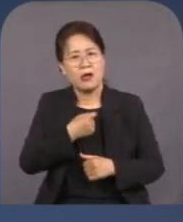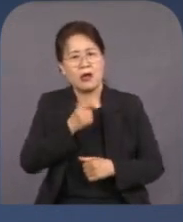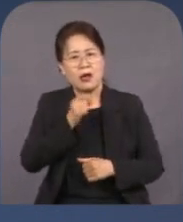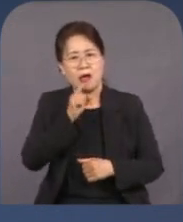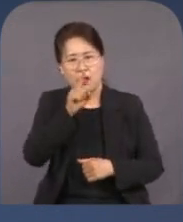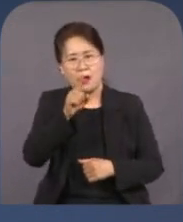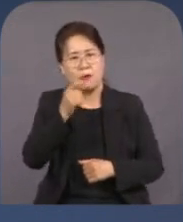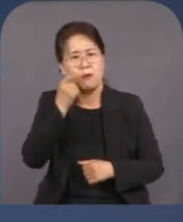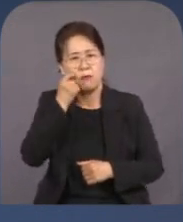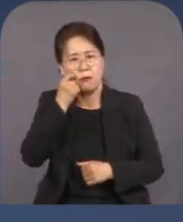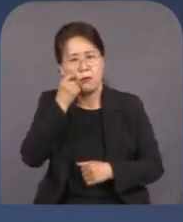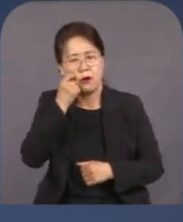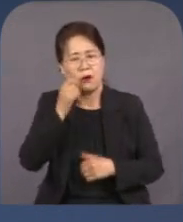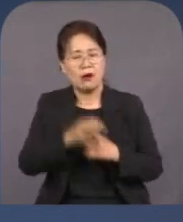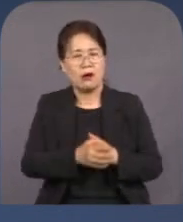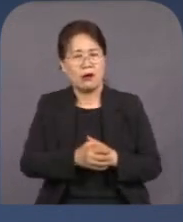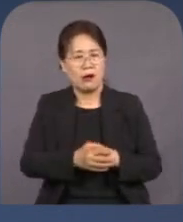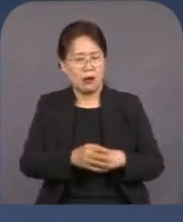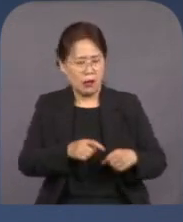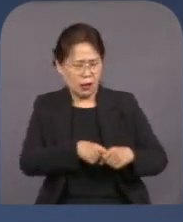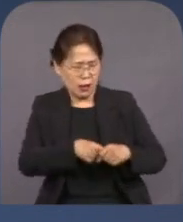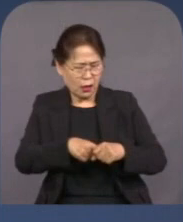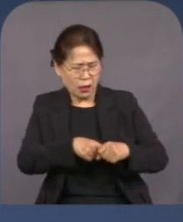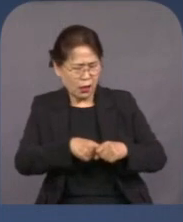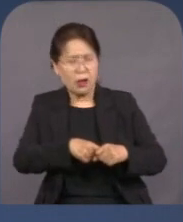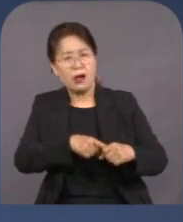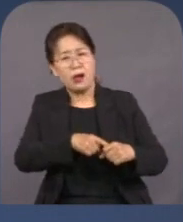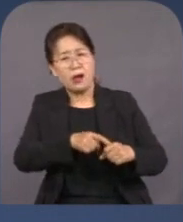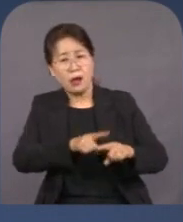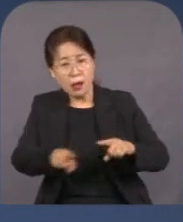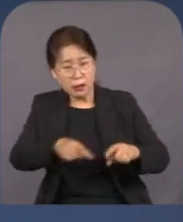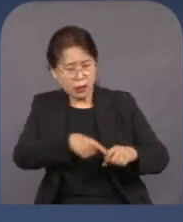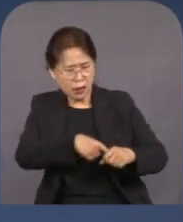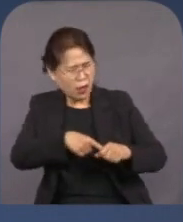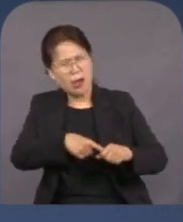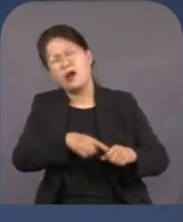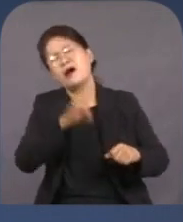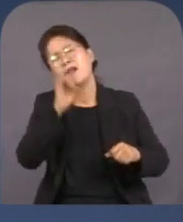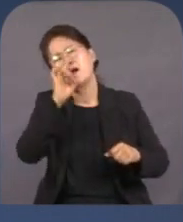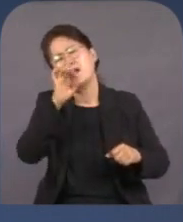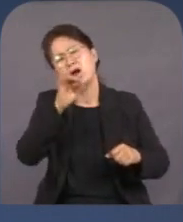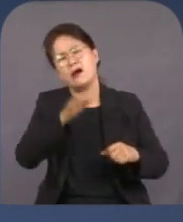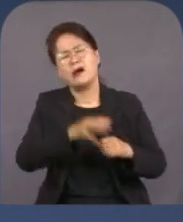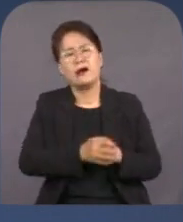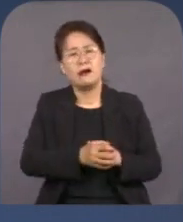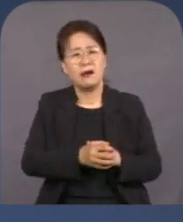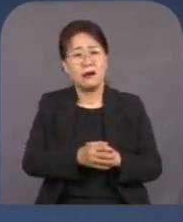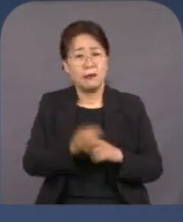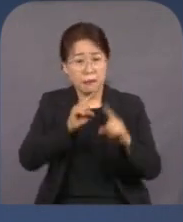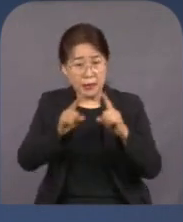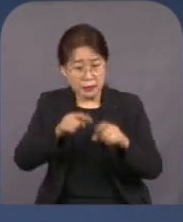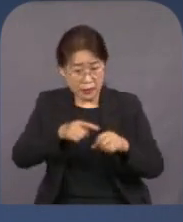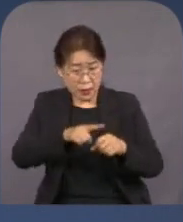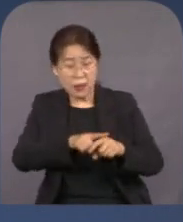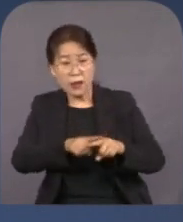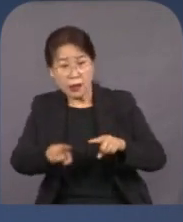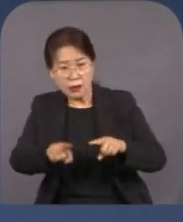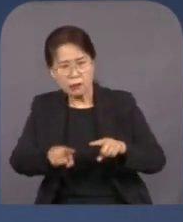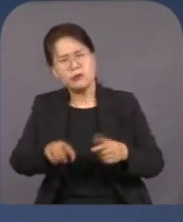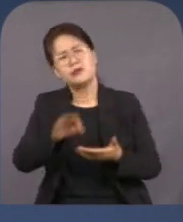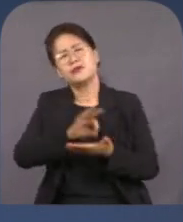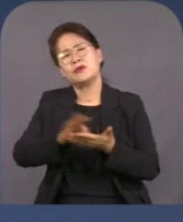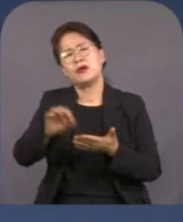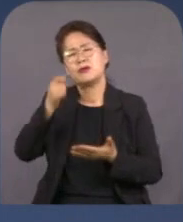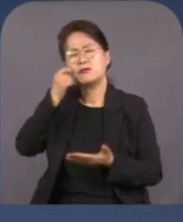거예요 칼을 빼려고 하는데 칼이 빠지지 않는다는 거예요 말씀의 검을 사용하지